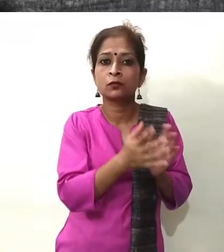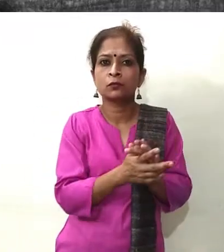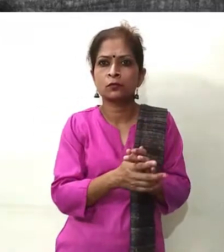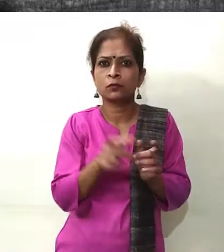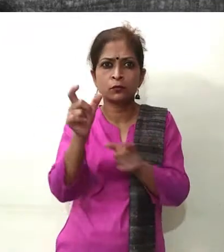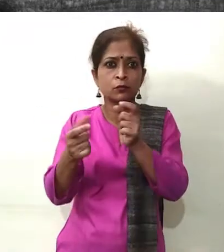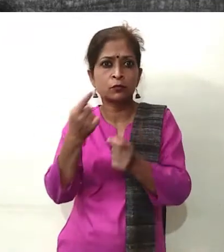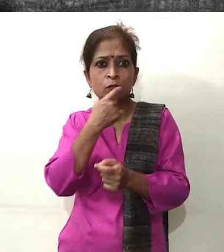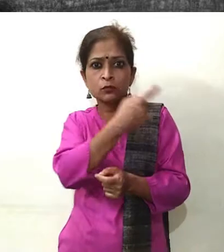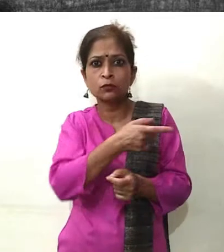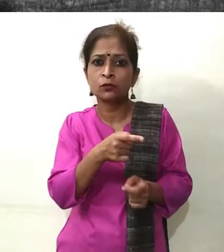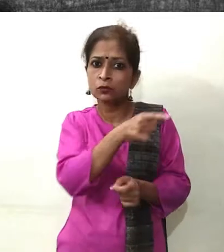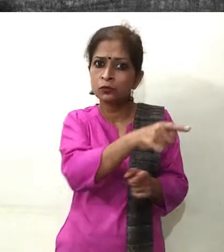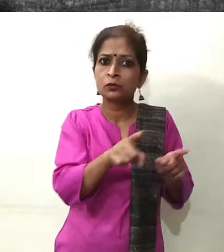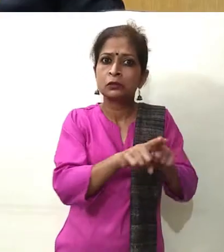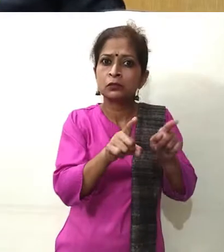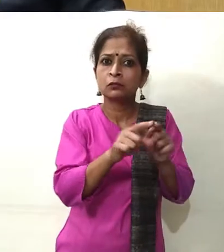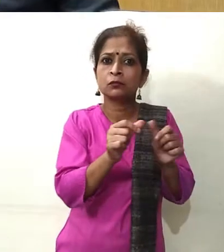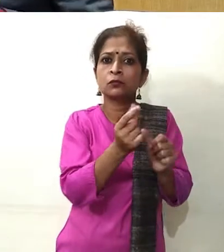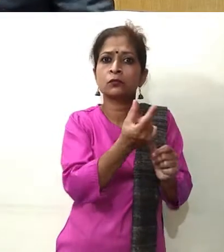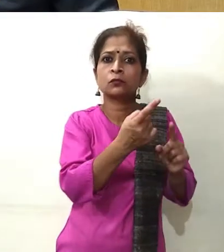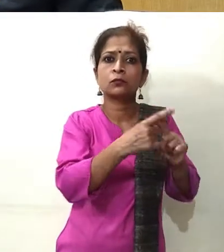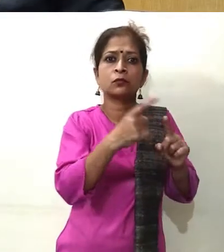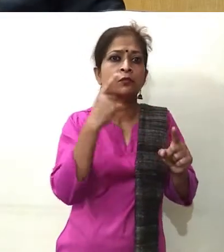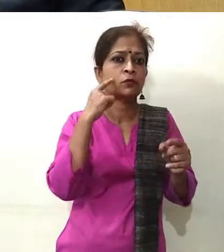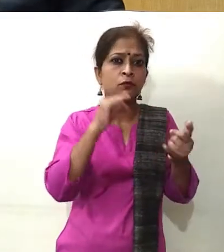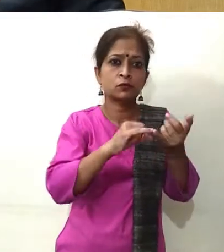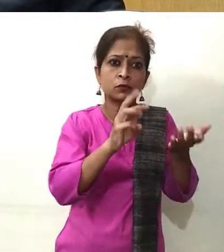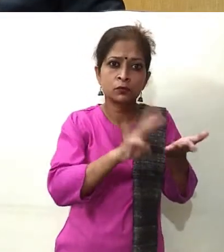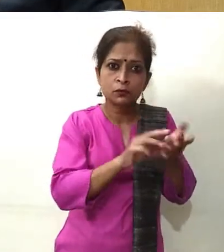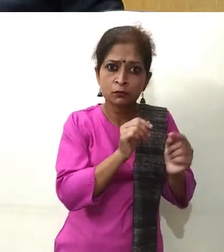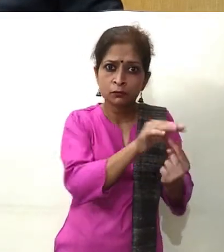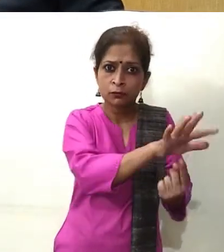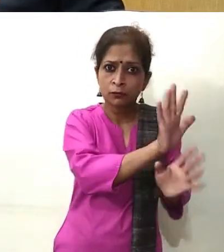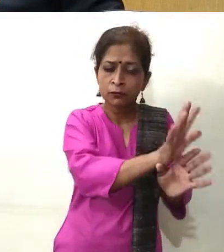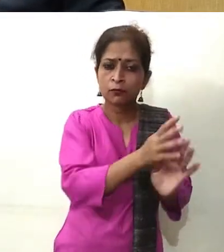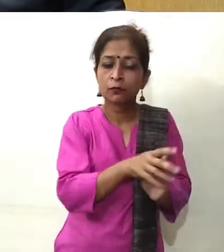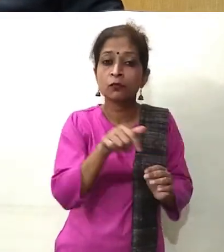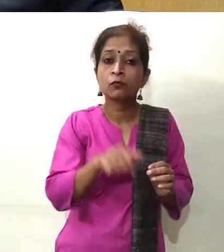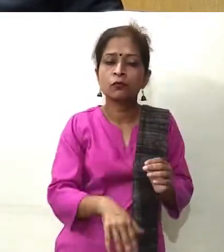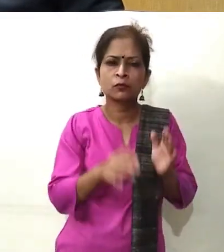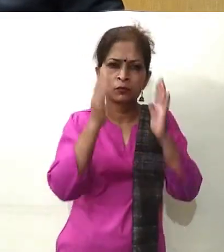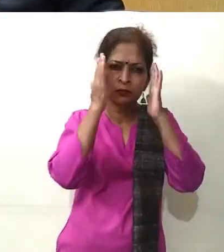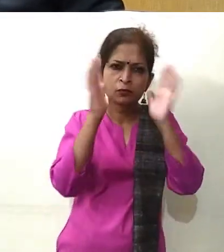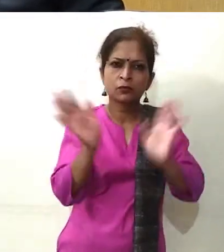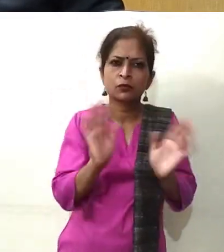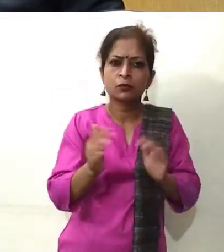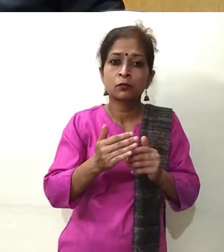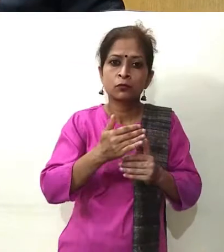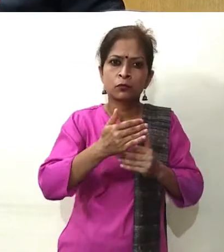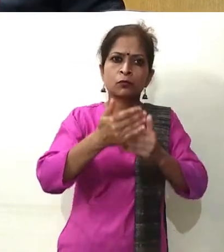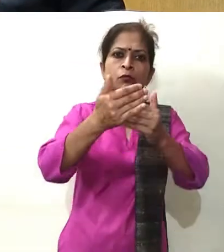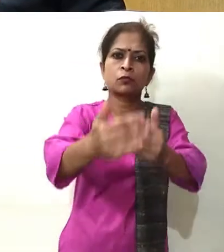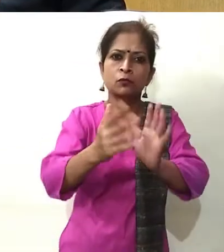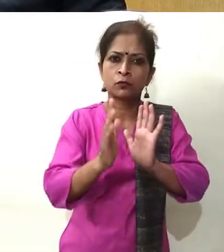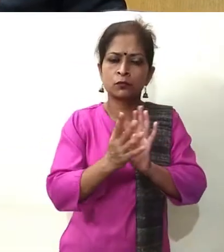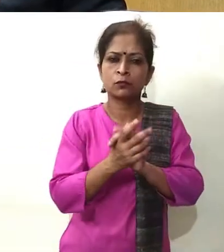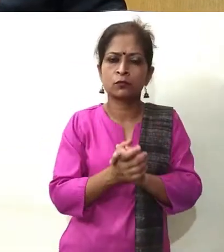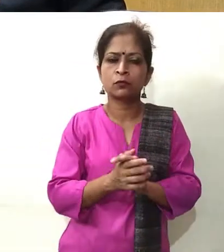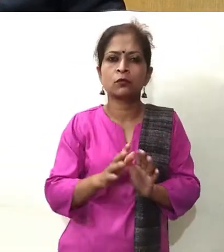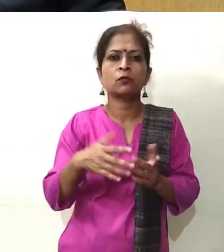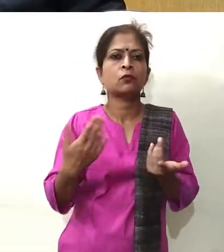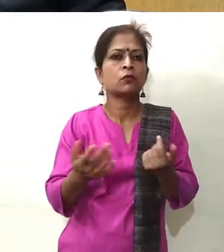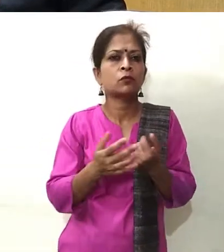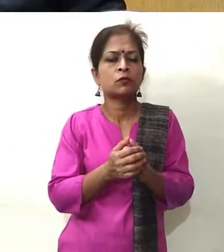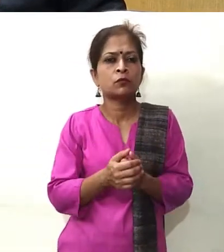उन्हें ऑटिज्म था। तो वो जिस चीज की तरफ खुद को केंद्रित कर लेते हैं उस चीज की तरफ आगे बढ़ते चले जाते हैं, लेकिन बाकी